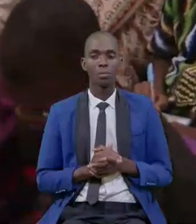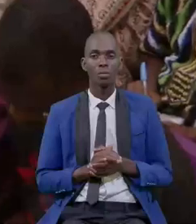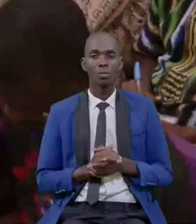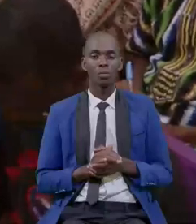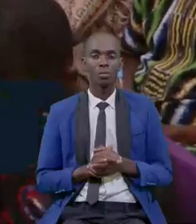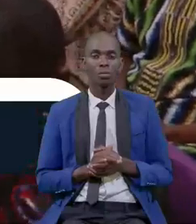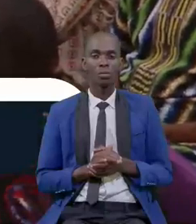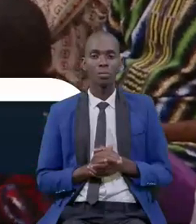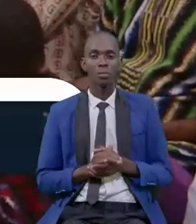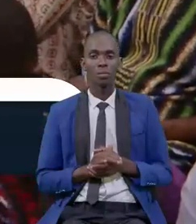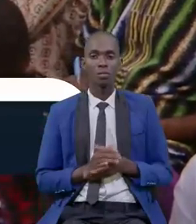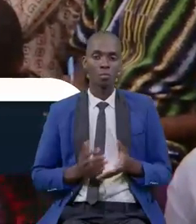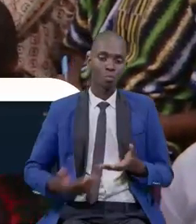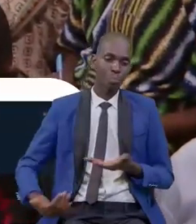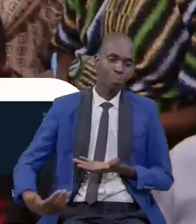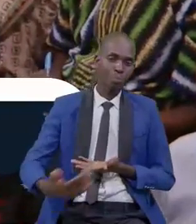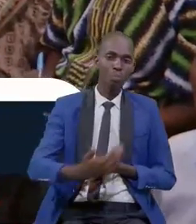Les humains restaurés,